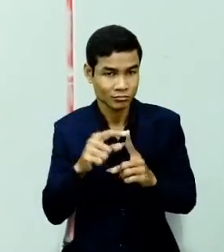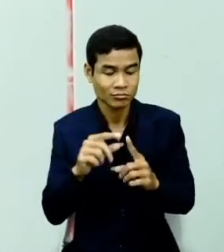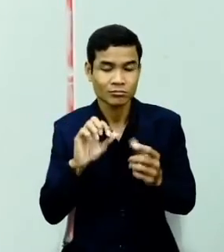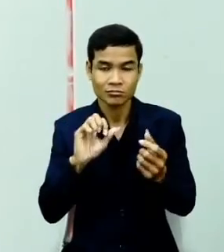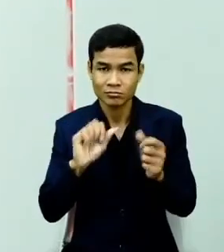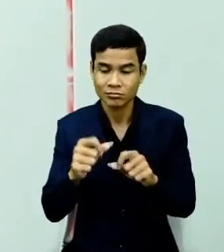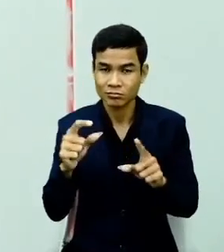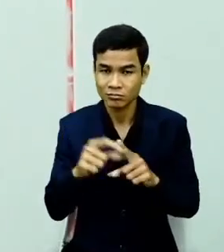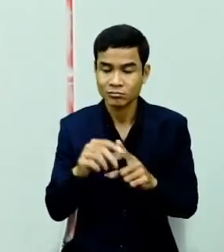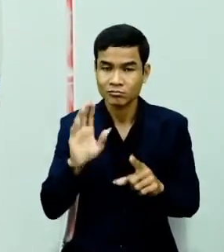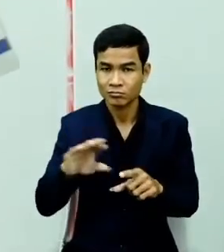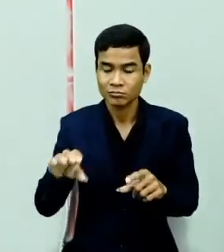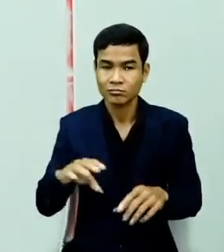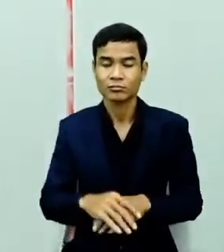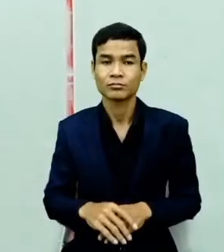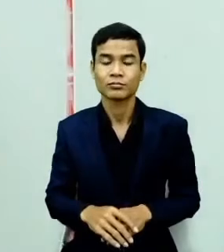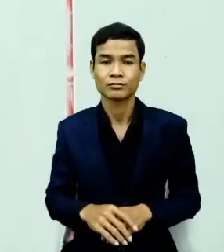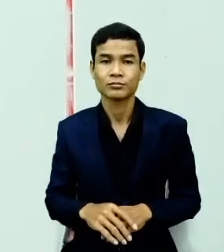នៅលើក្តារខៀន